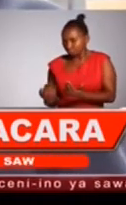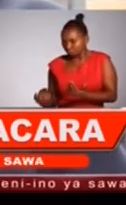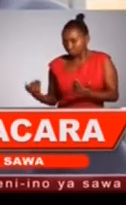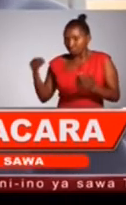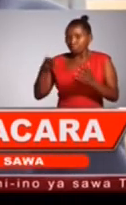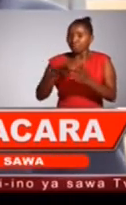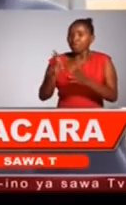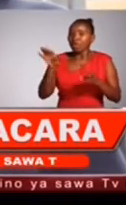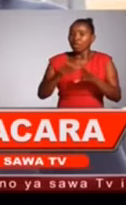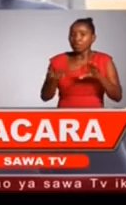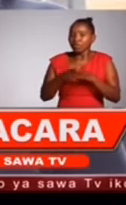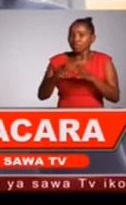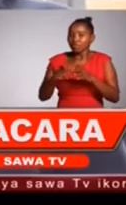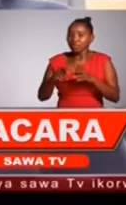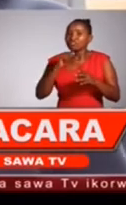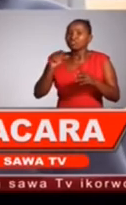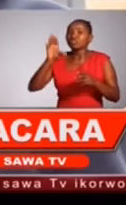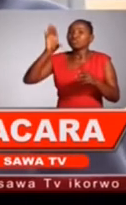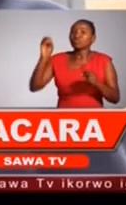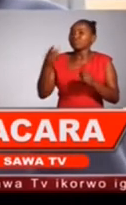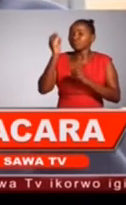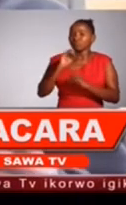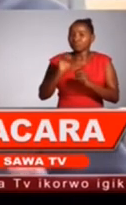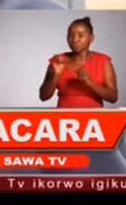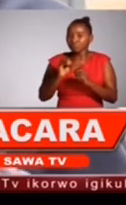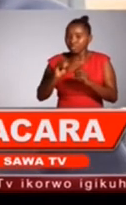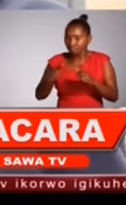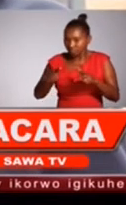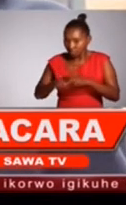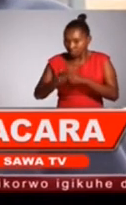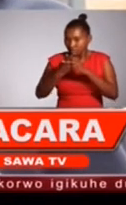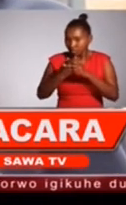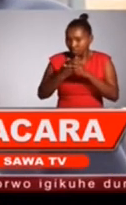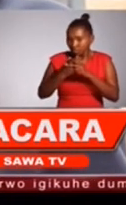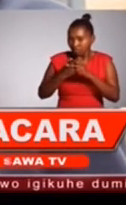adogo Wanunulie embossed paper It is not expensive Na wataanza